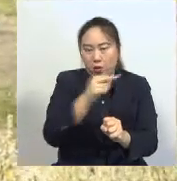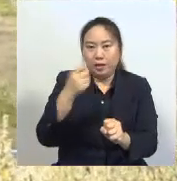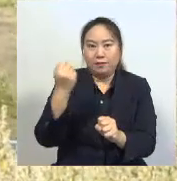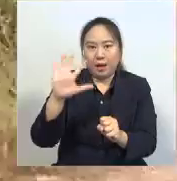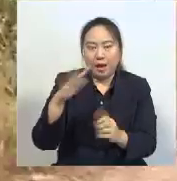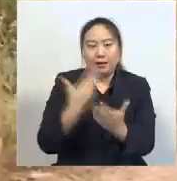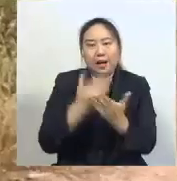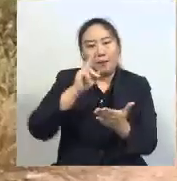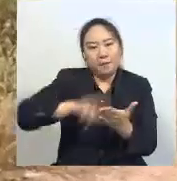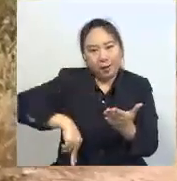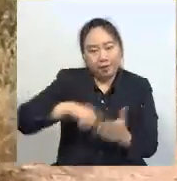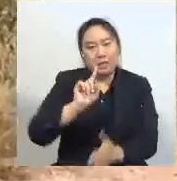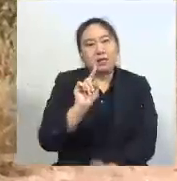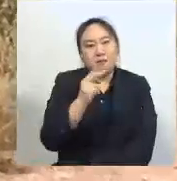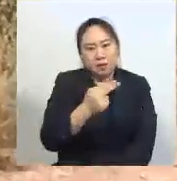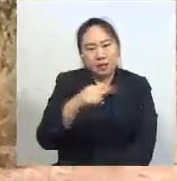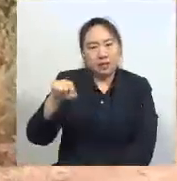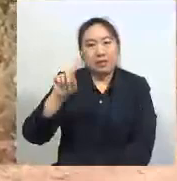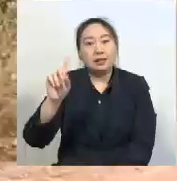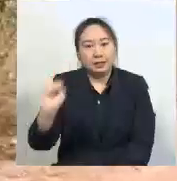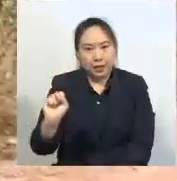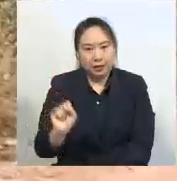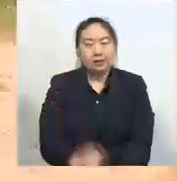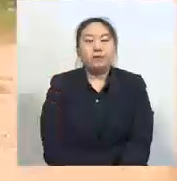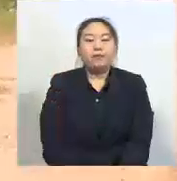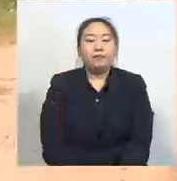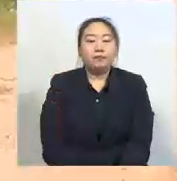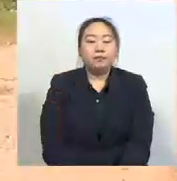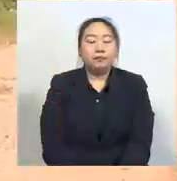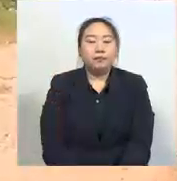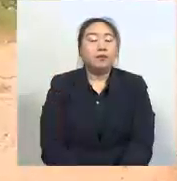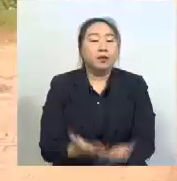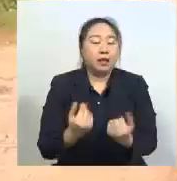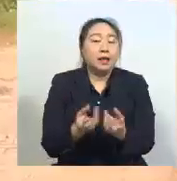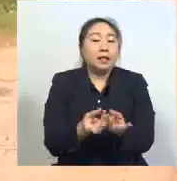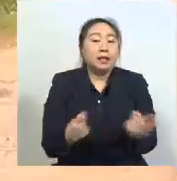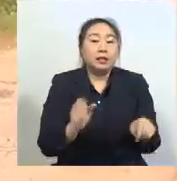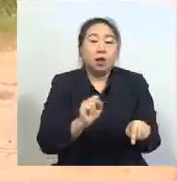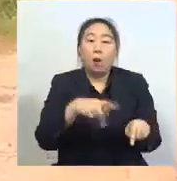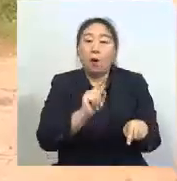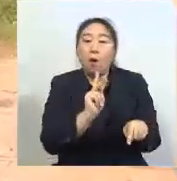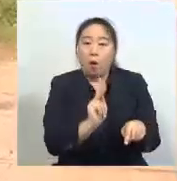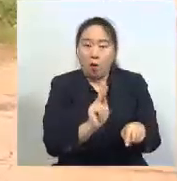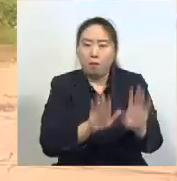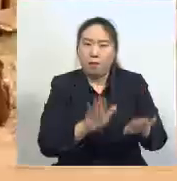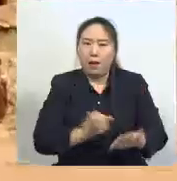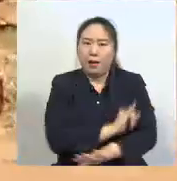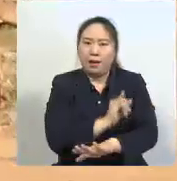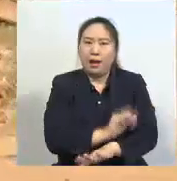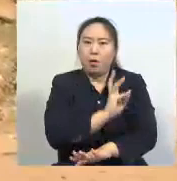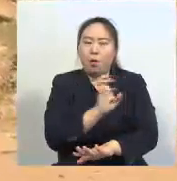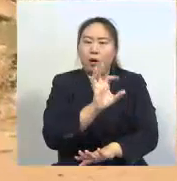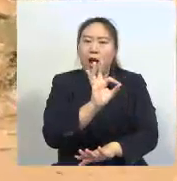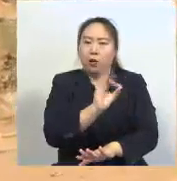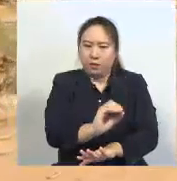ปรับเป็นเงินตั้งแต่ 10,000 จนถึง 100,000 บาทในส่วนของพื้นที่สปก.อีกประมาณ690ไ